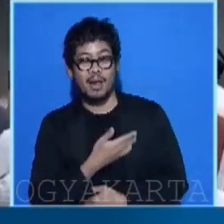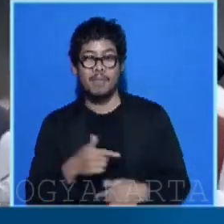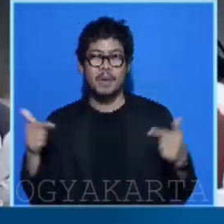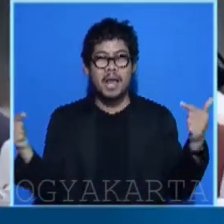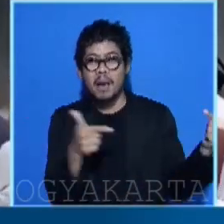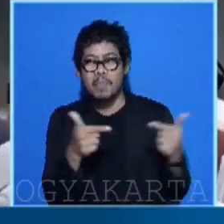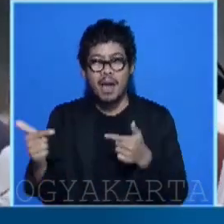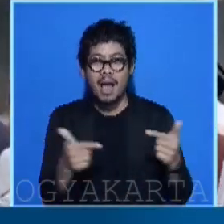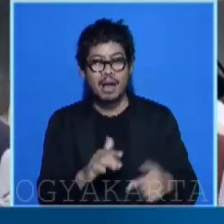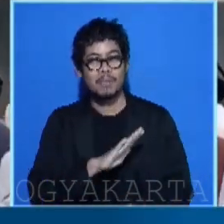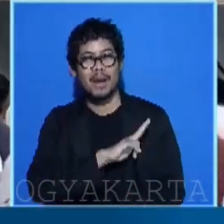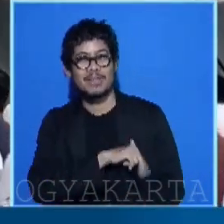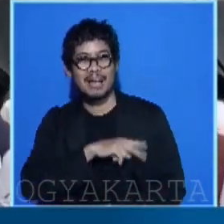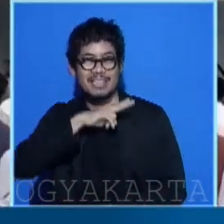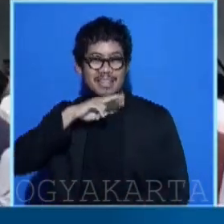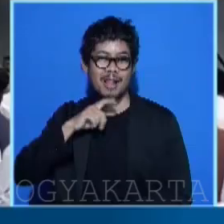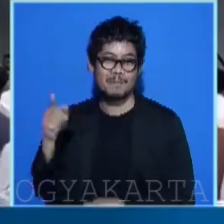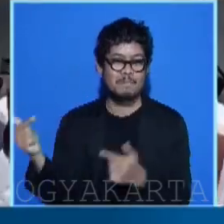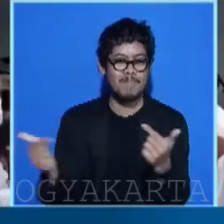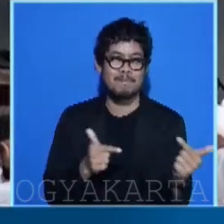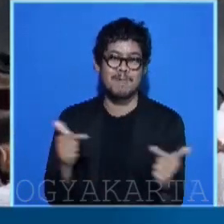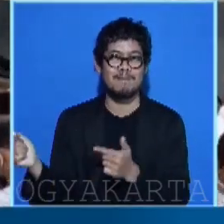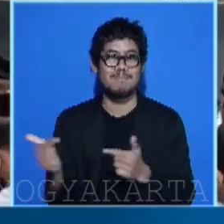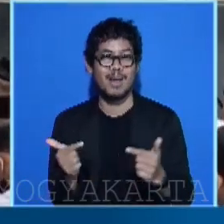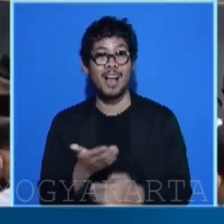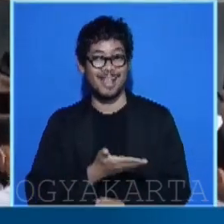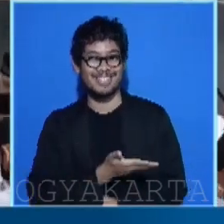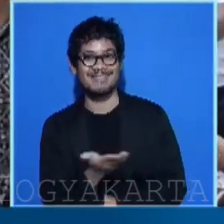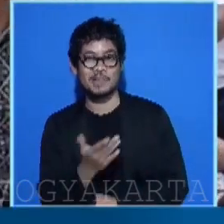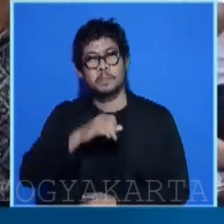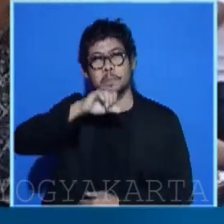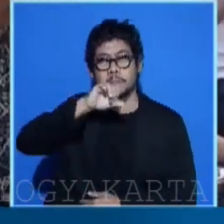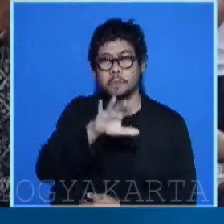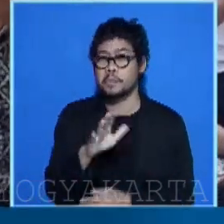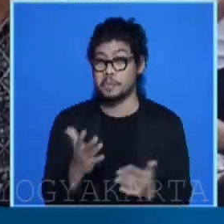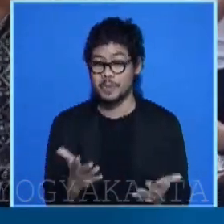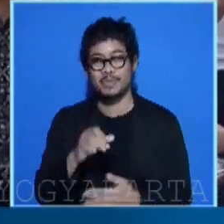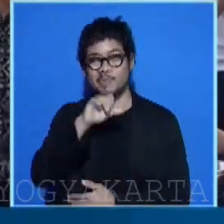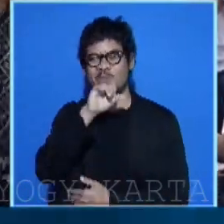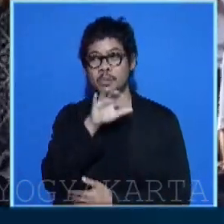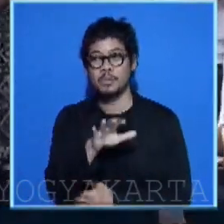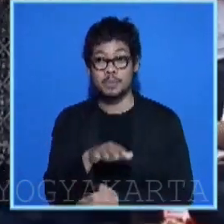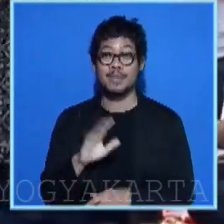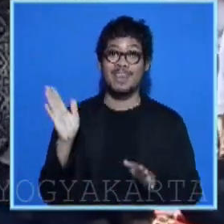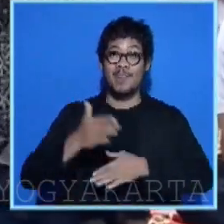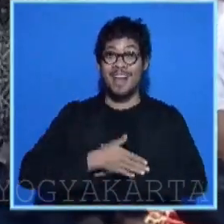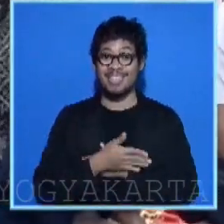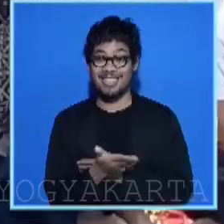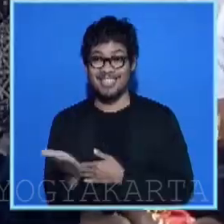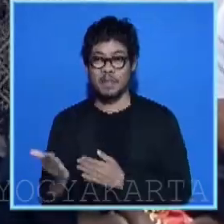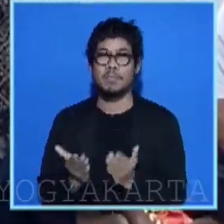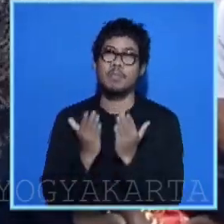MUI kota Yogyakarta selaku Khatib Prof Muhammad kirzin mengatakan melalui salat istiqah sebagai bent Munajat